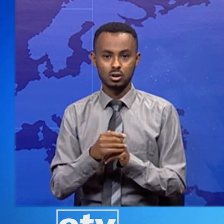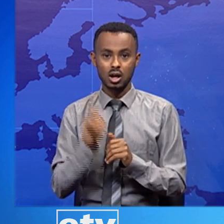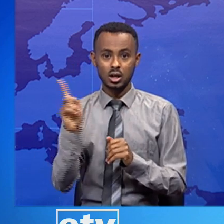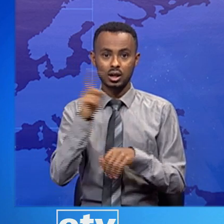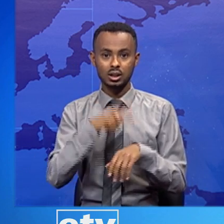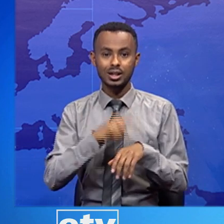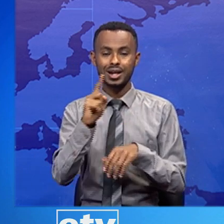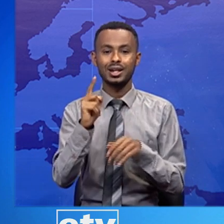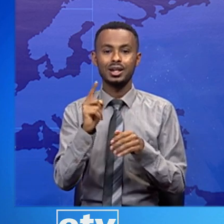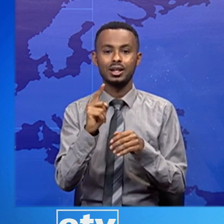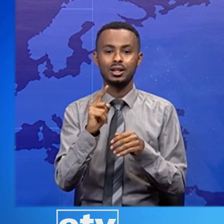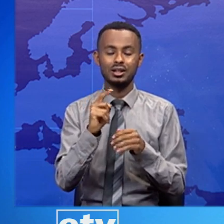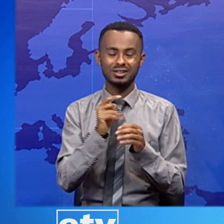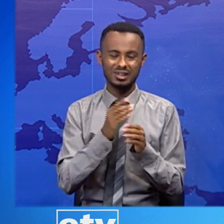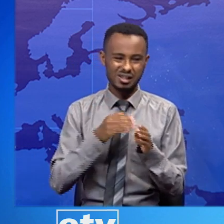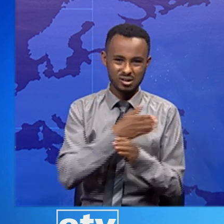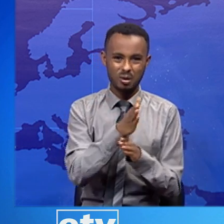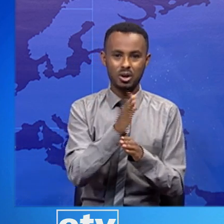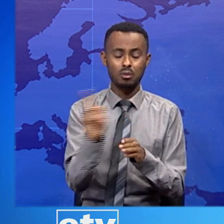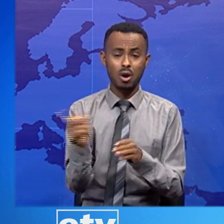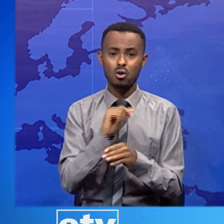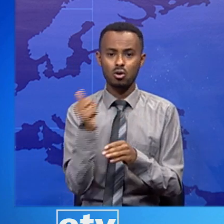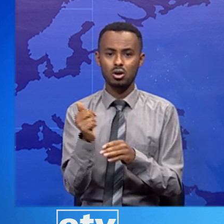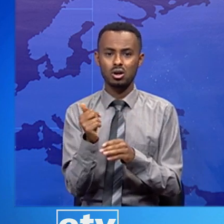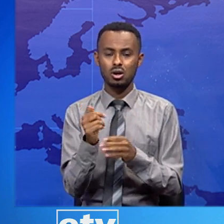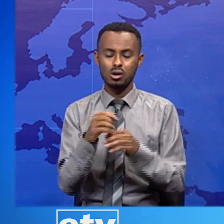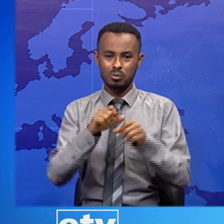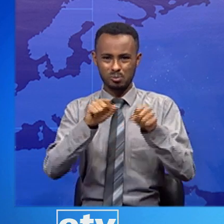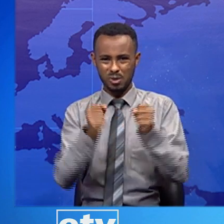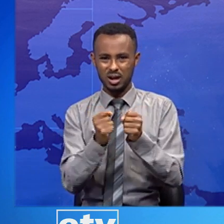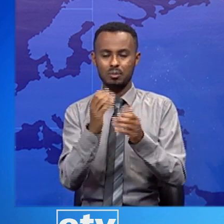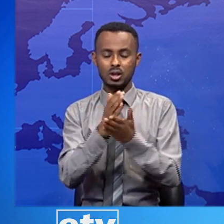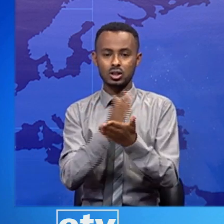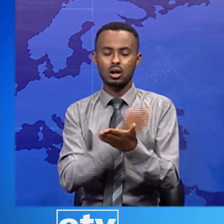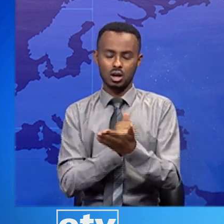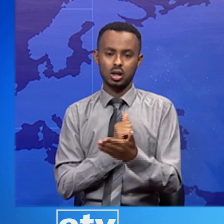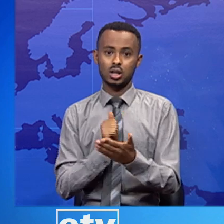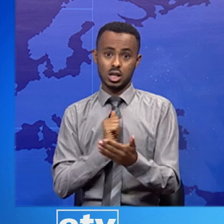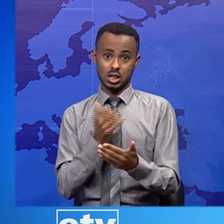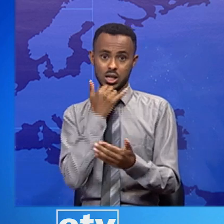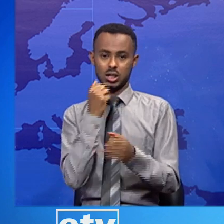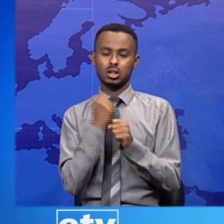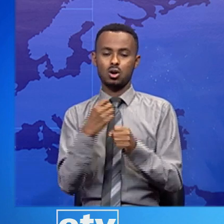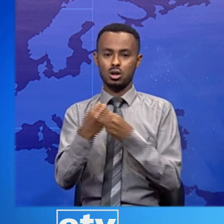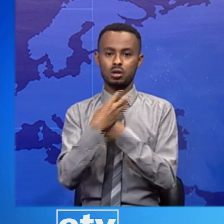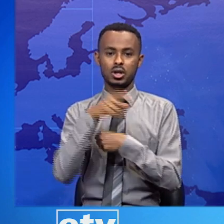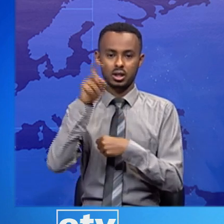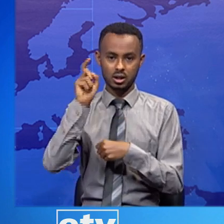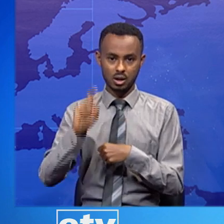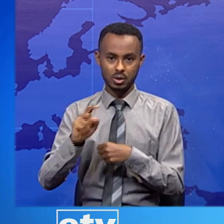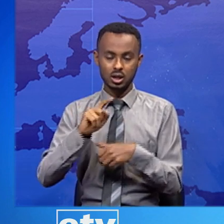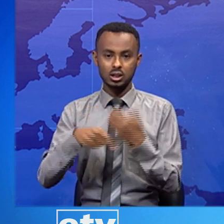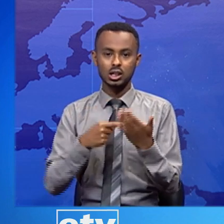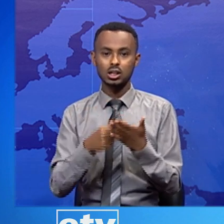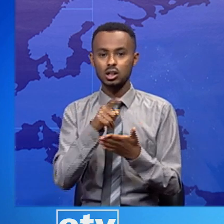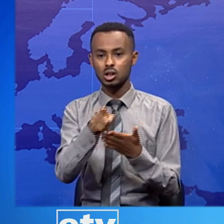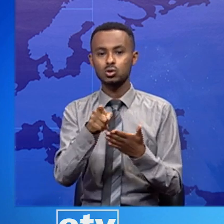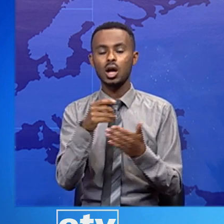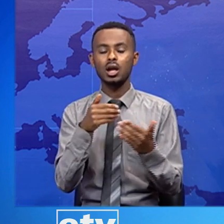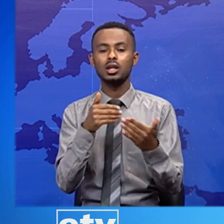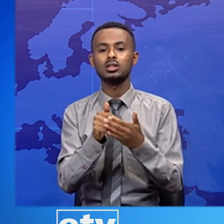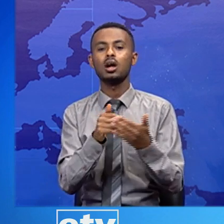ጊዜ አንድ ነገር ጠማማ ነገር ሆኖ የማይሆን ሆኖ ማረቅ የራስ ድርሻ እኔ ልሰሳት ይችላል ልትመክረኝ ይገባል። ስለዚህ